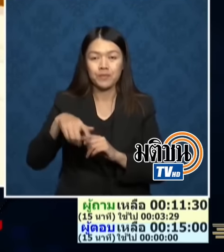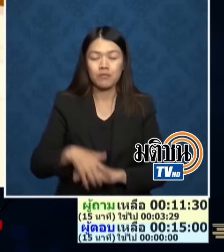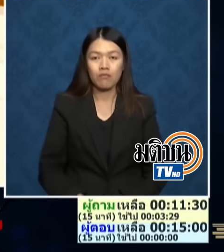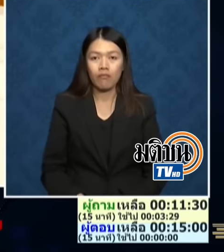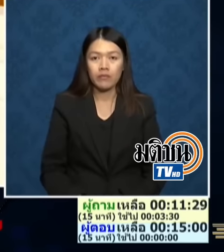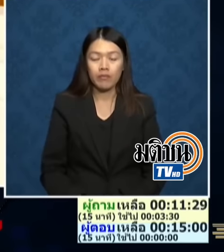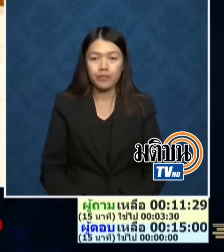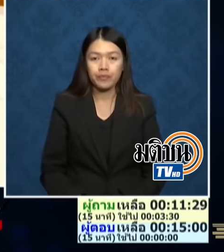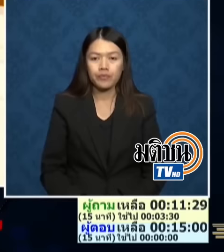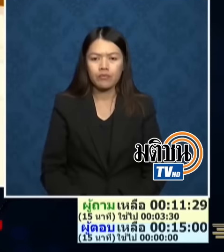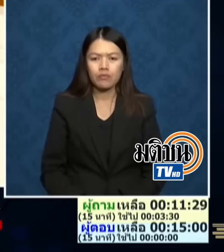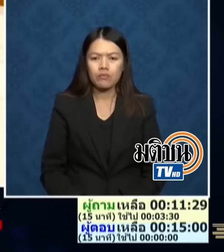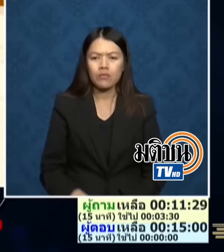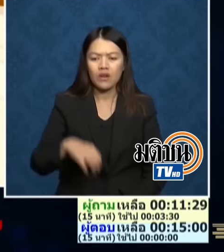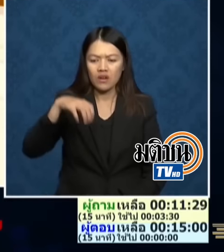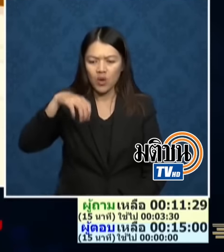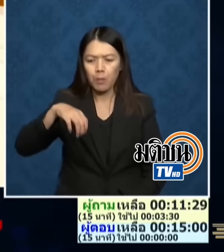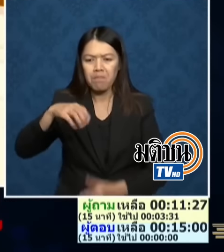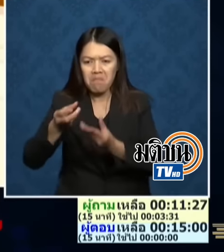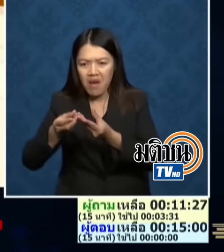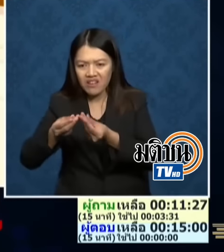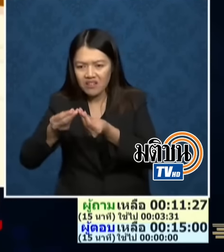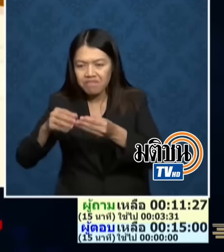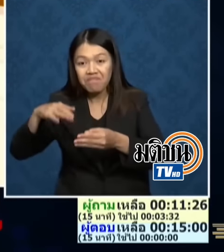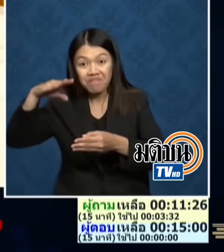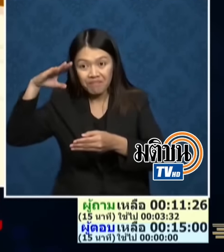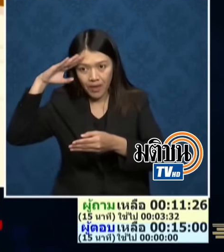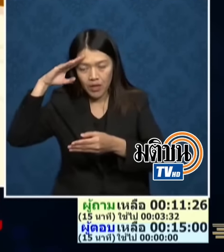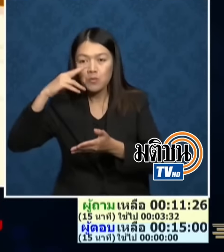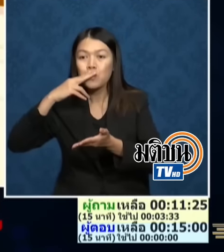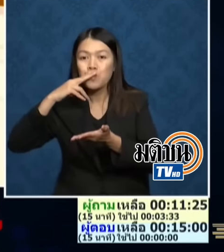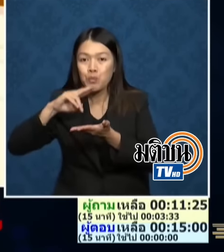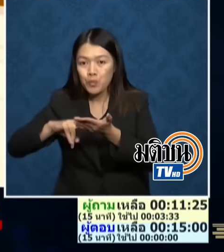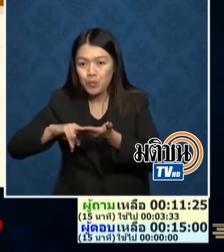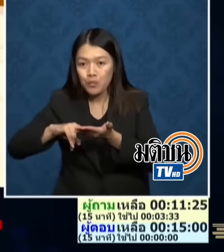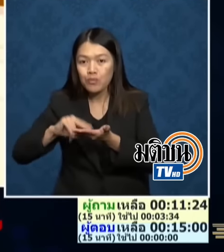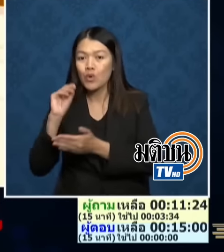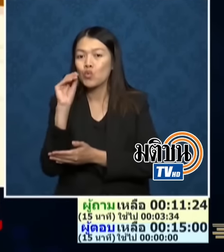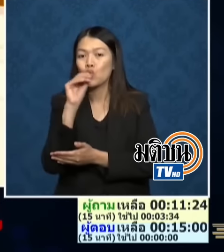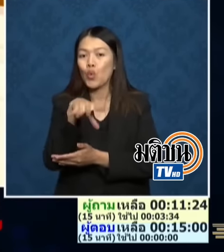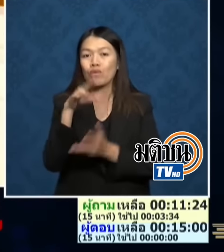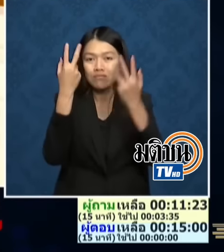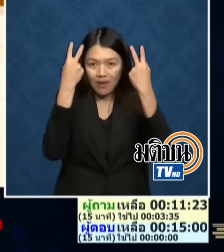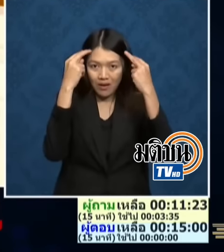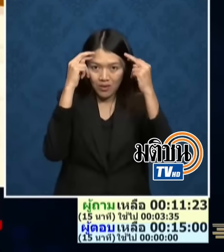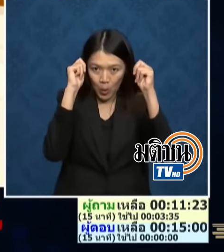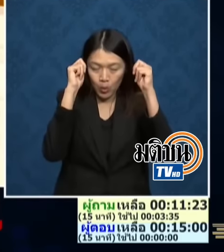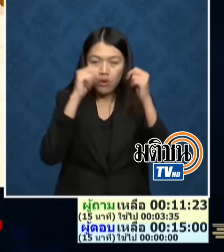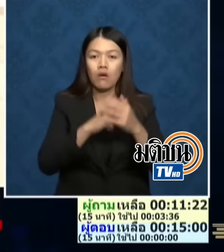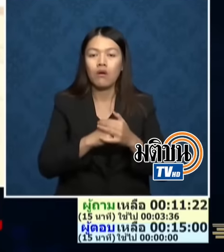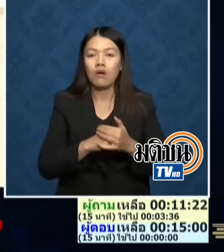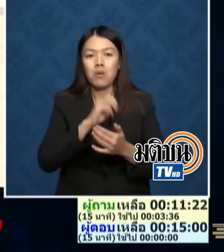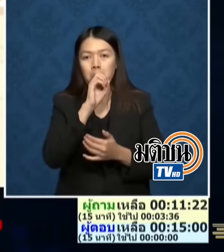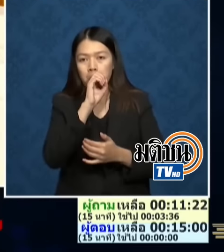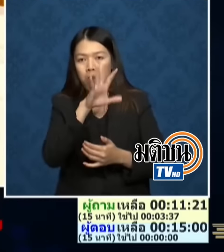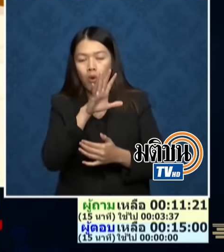ว่ากมแผนที่สหารได้ทำหนังสือถึงนายกรำตีรายงานผล